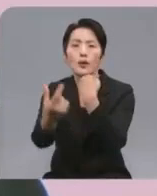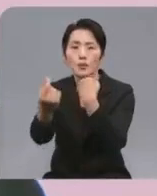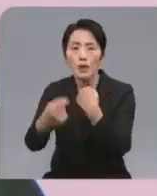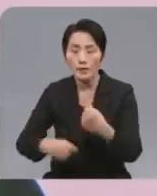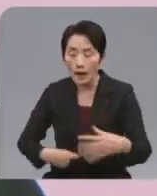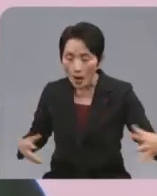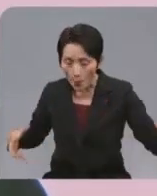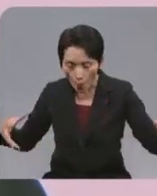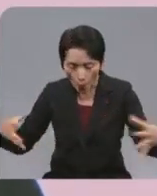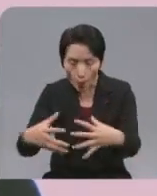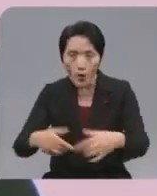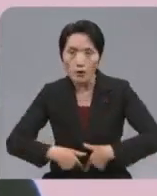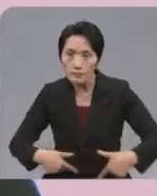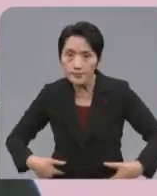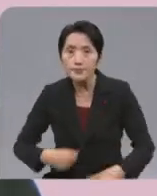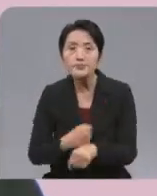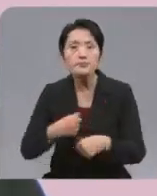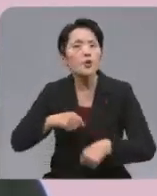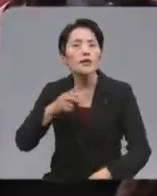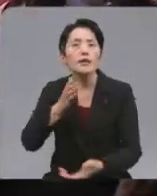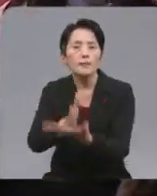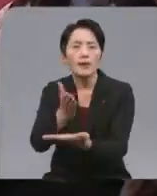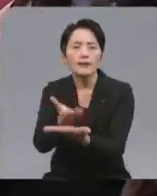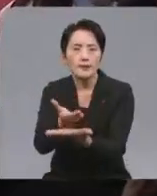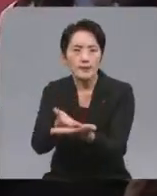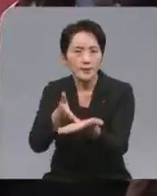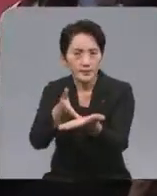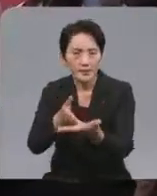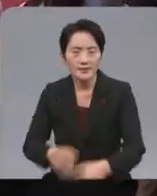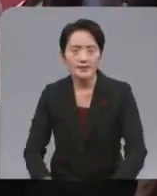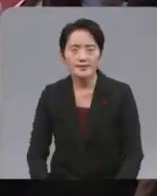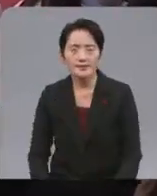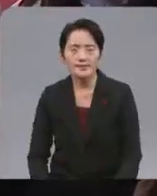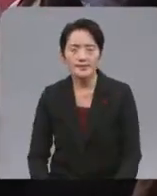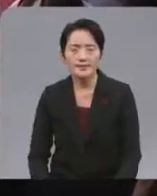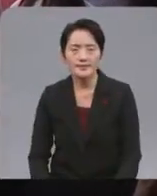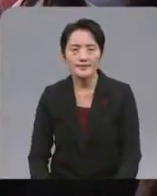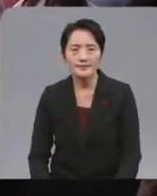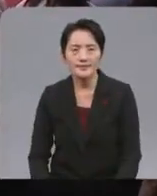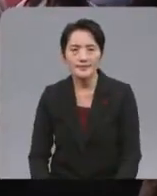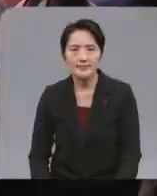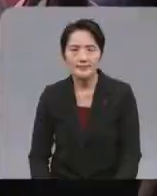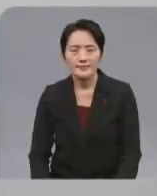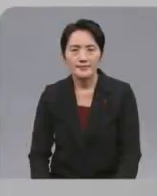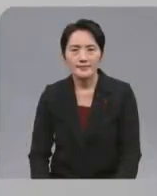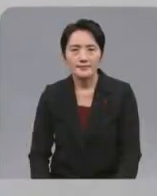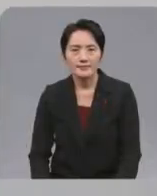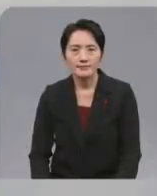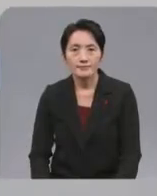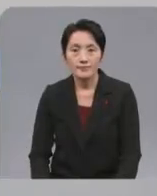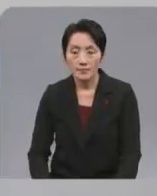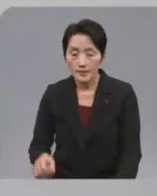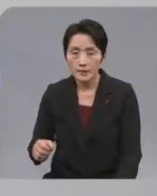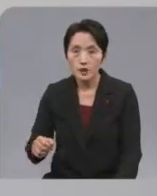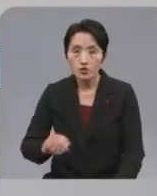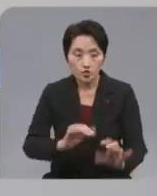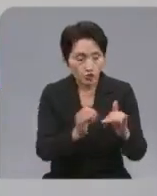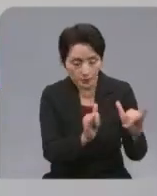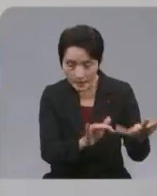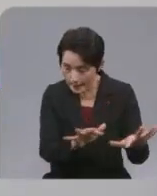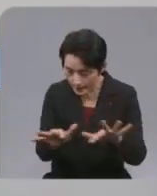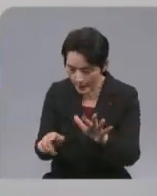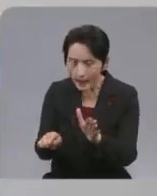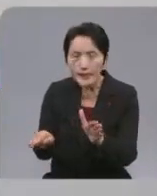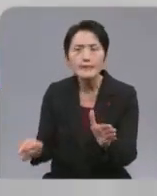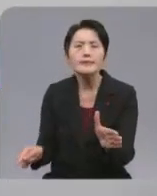правящие силы показал что найден вон занимает третье место среди наиболее предпочтительных кандидатов на